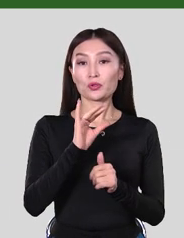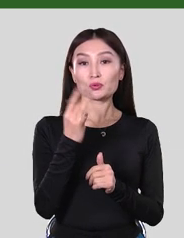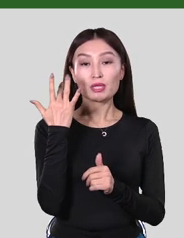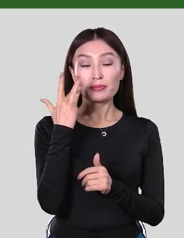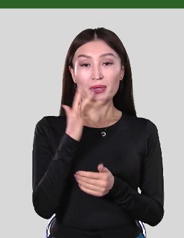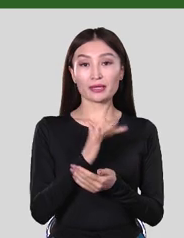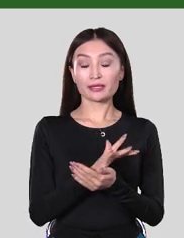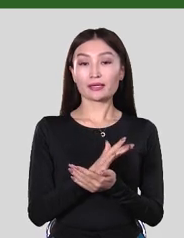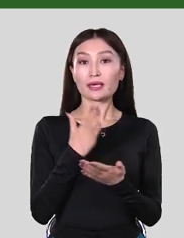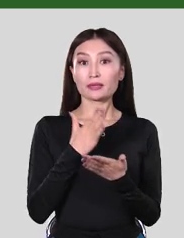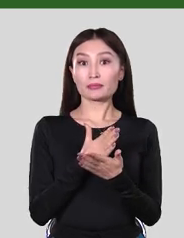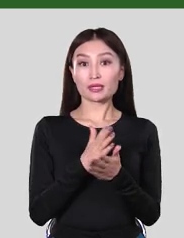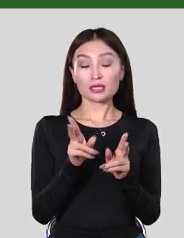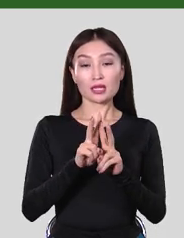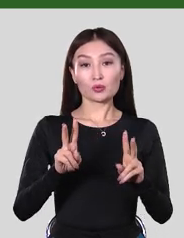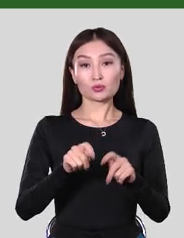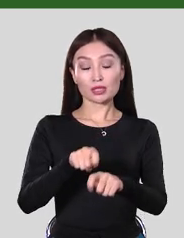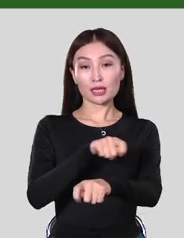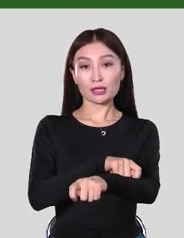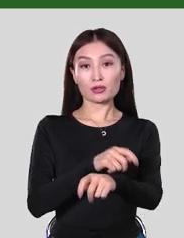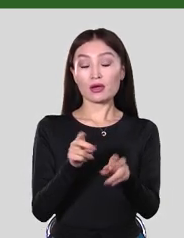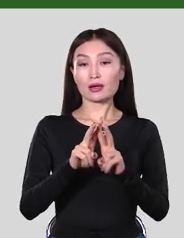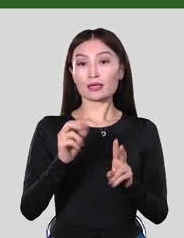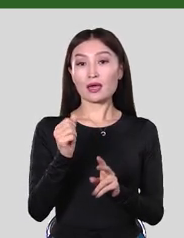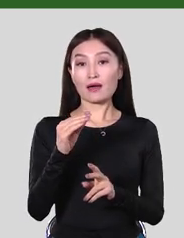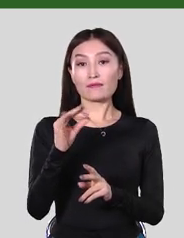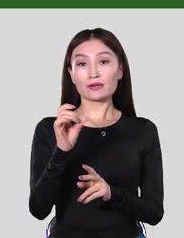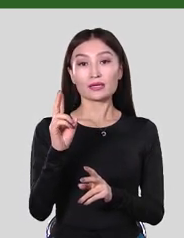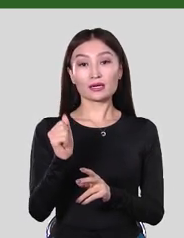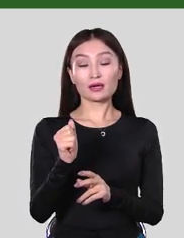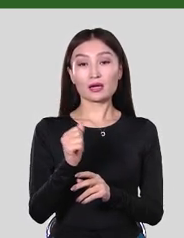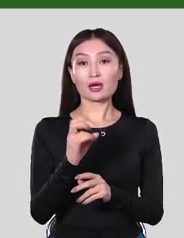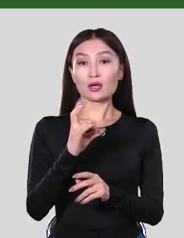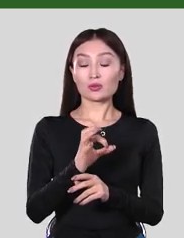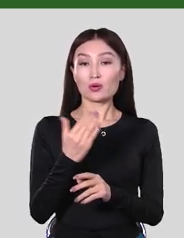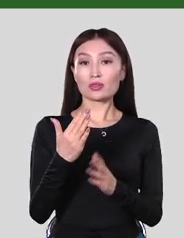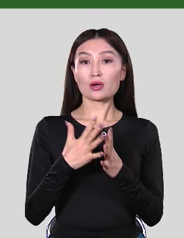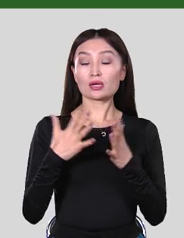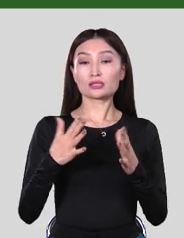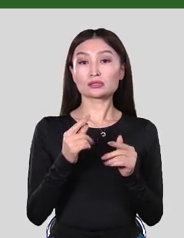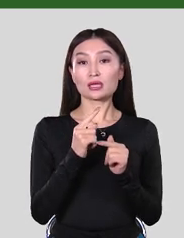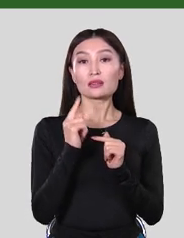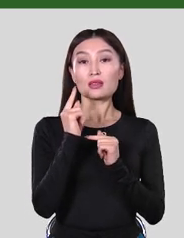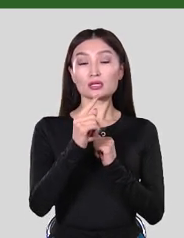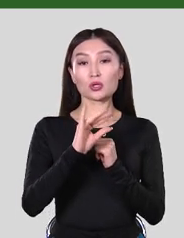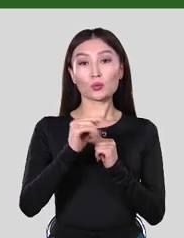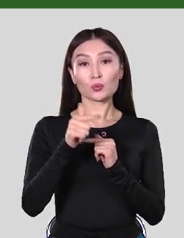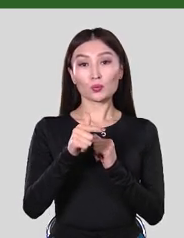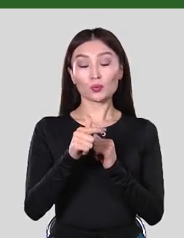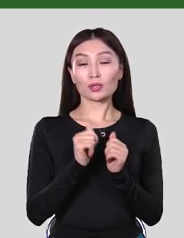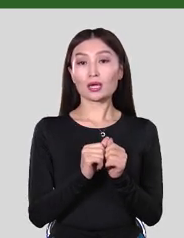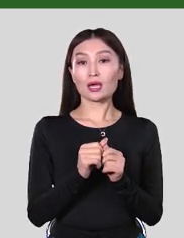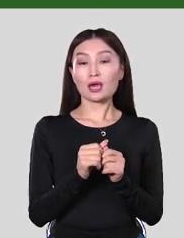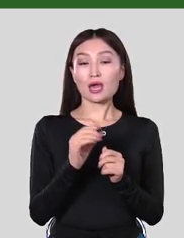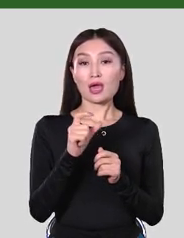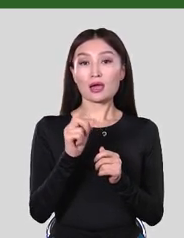Южная Америка имеет такую же длину, как и Африка, но простирается она гораздо дальше, к югу,